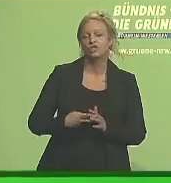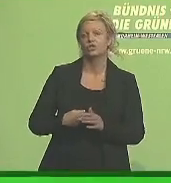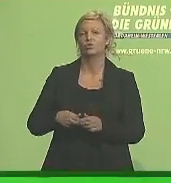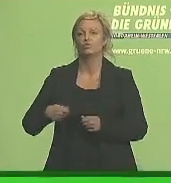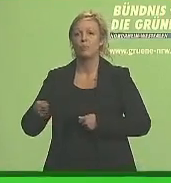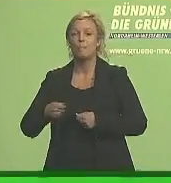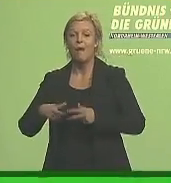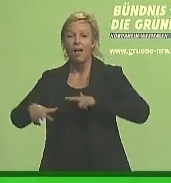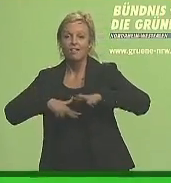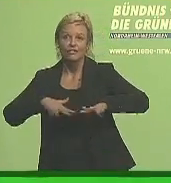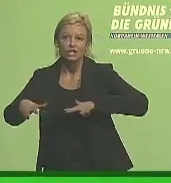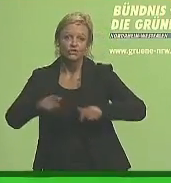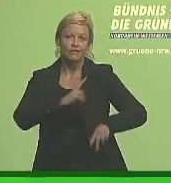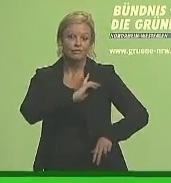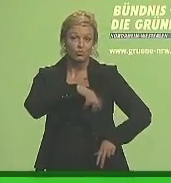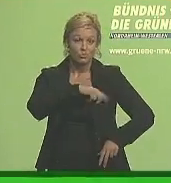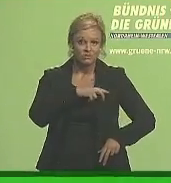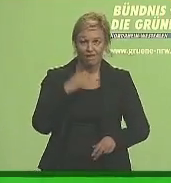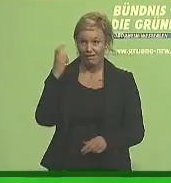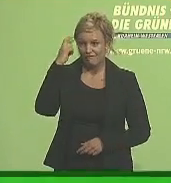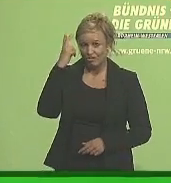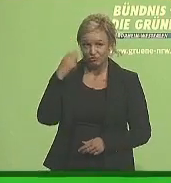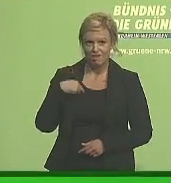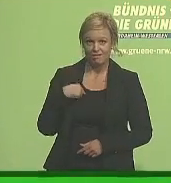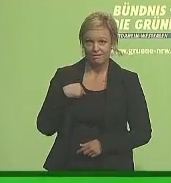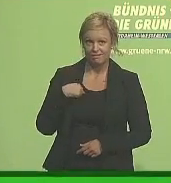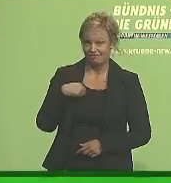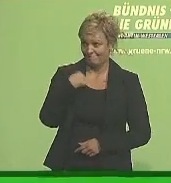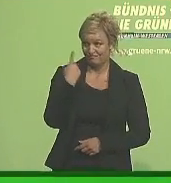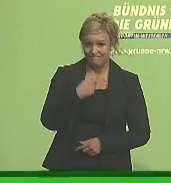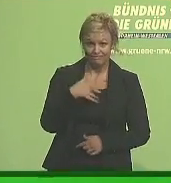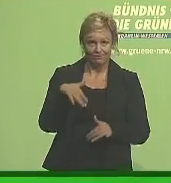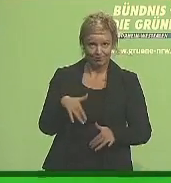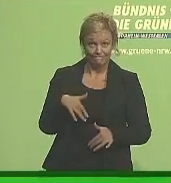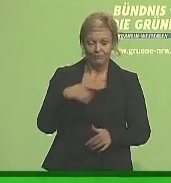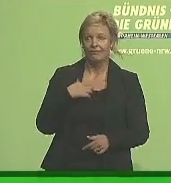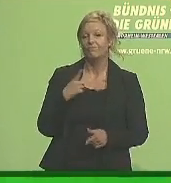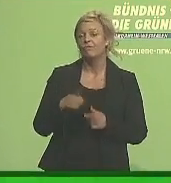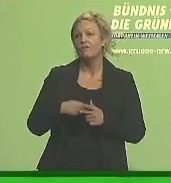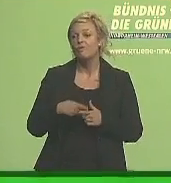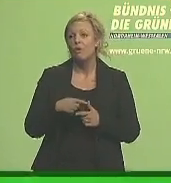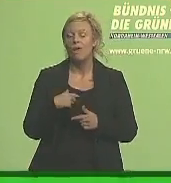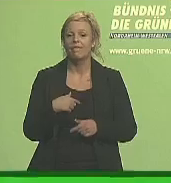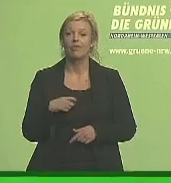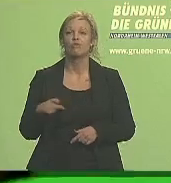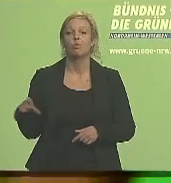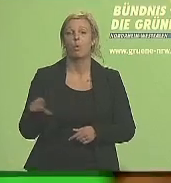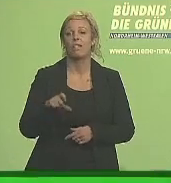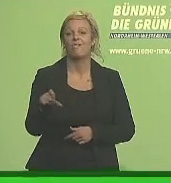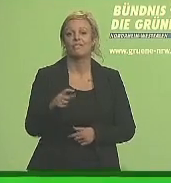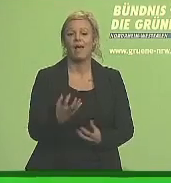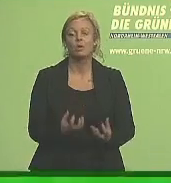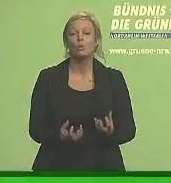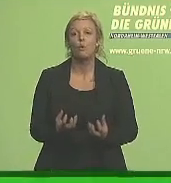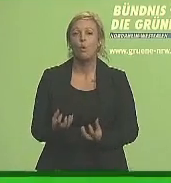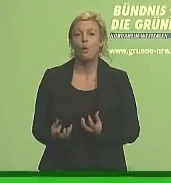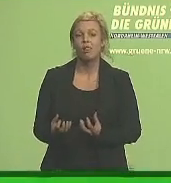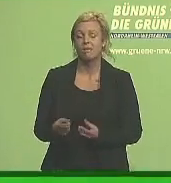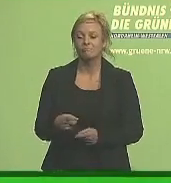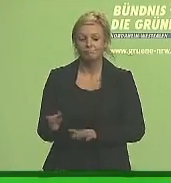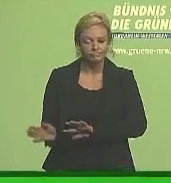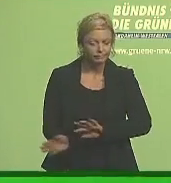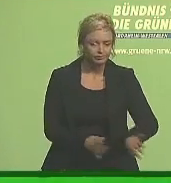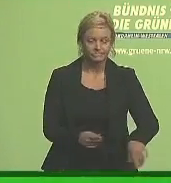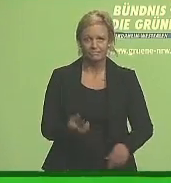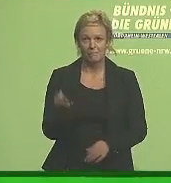sozialem Verständnis fordern, dass wir im Kohleland Nordrhein-Westfalen auf erneuerbare Energien umsteigen, wenn